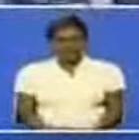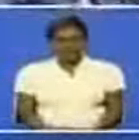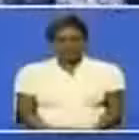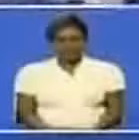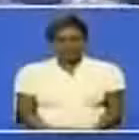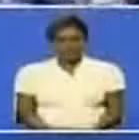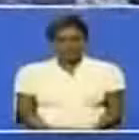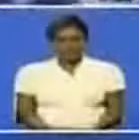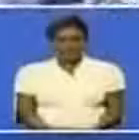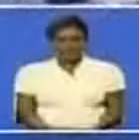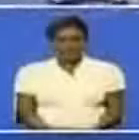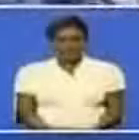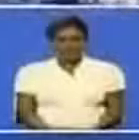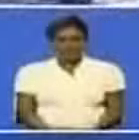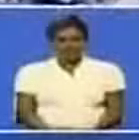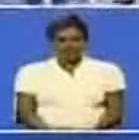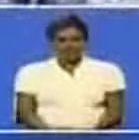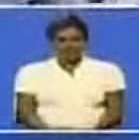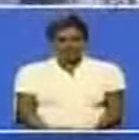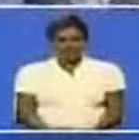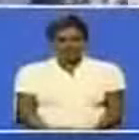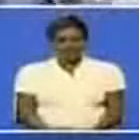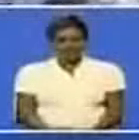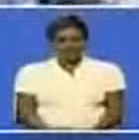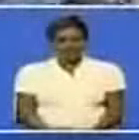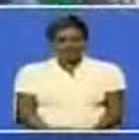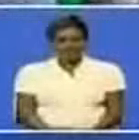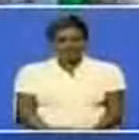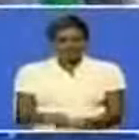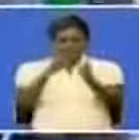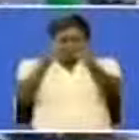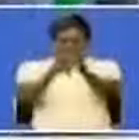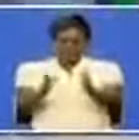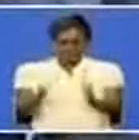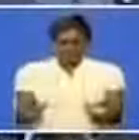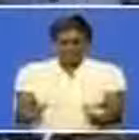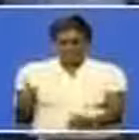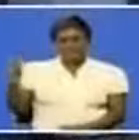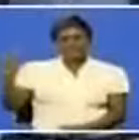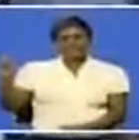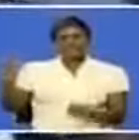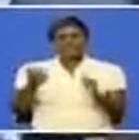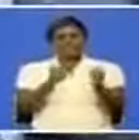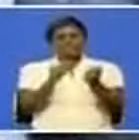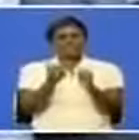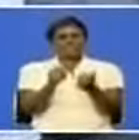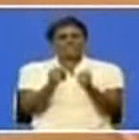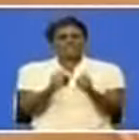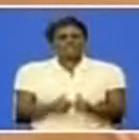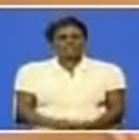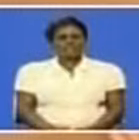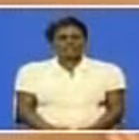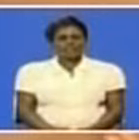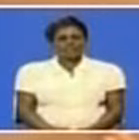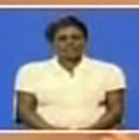Bandari. 1-0 scored by Anthony Kimani. Abula Ahmed, KTN Michezo. It's all that it takes